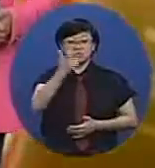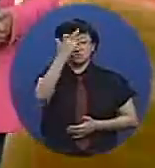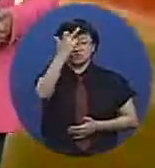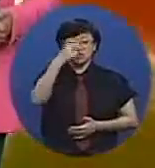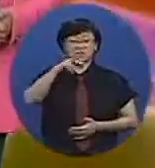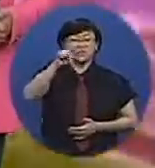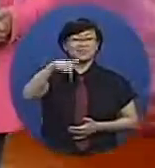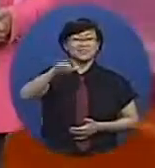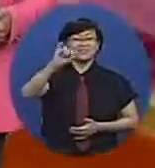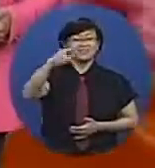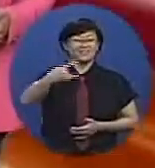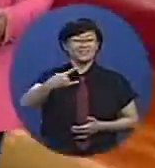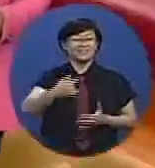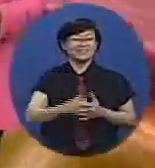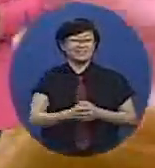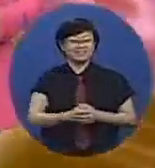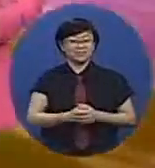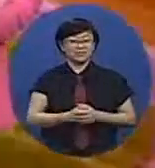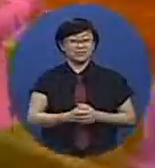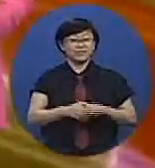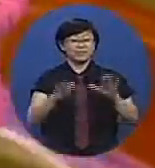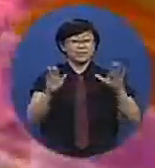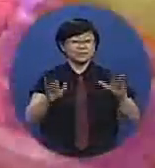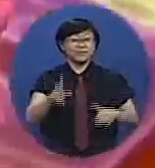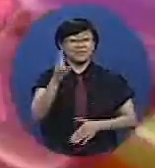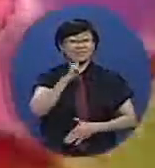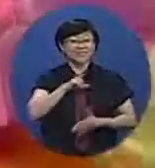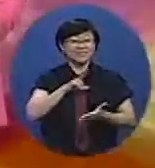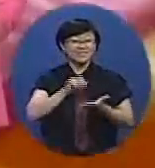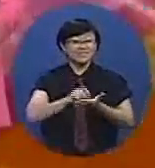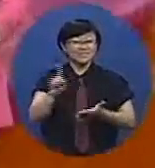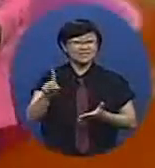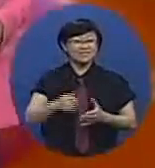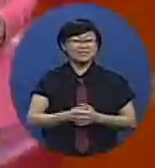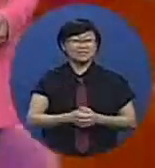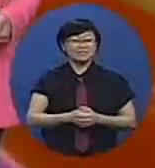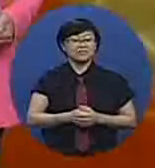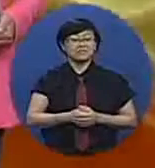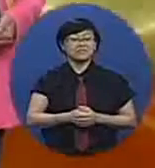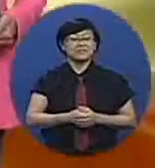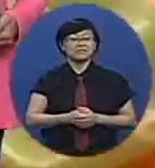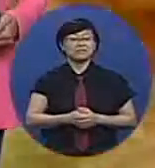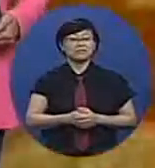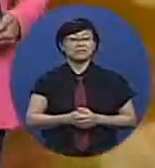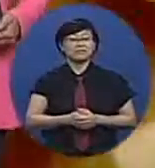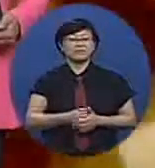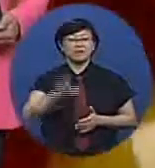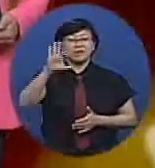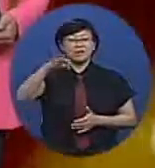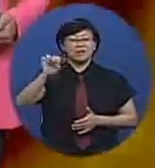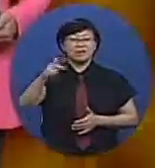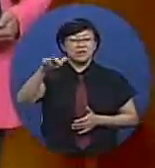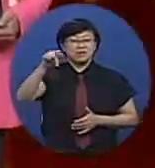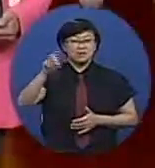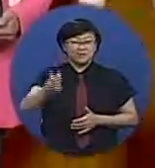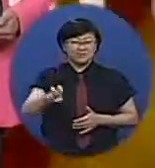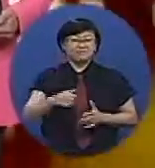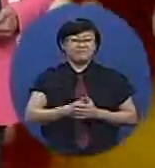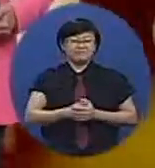최숙희요. 최숙희님. 네. 오늘 어떤 노래 불러주시겠어요? 원점녀.